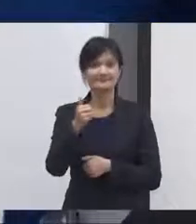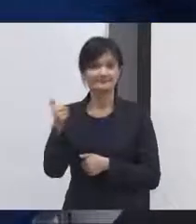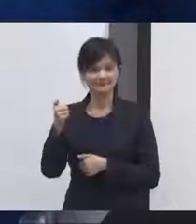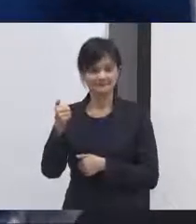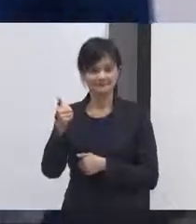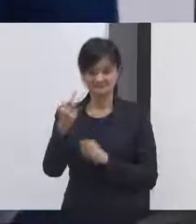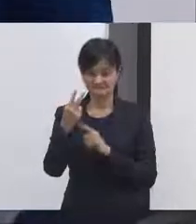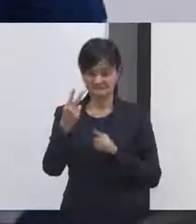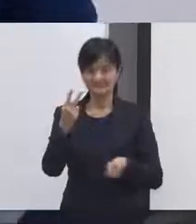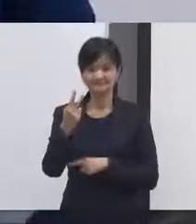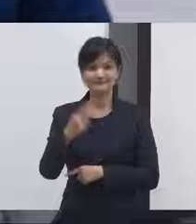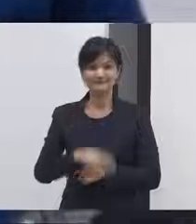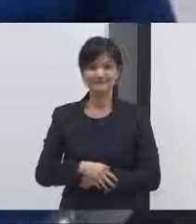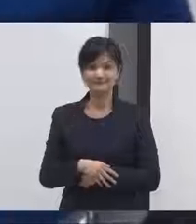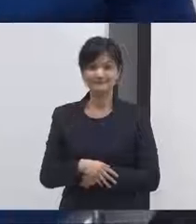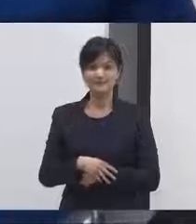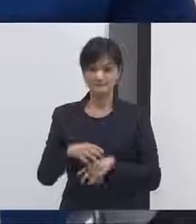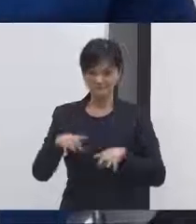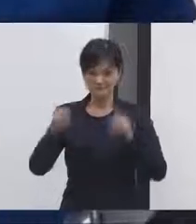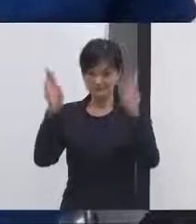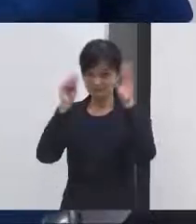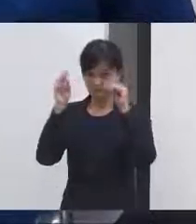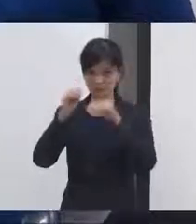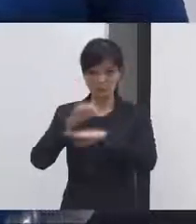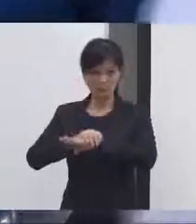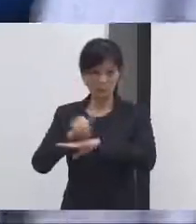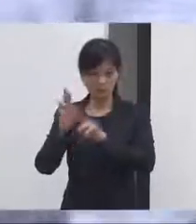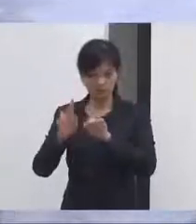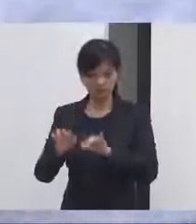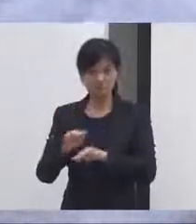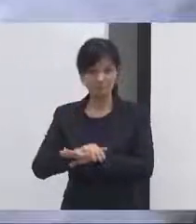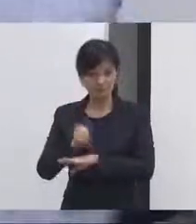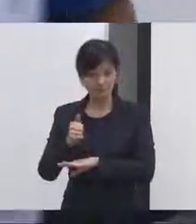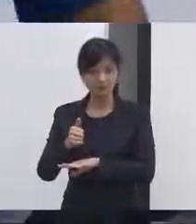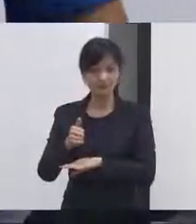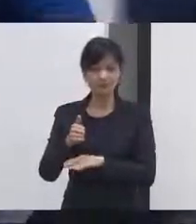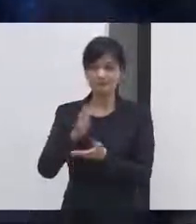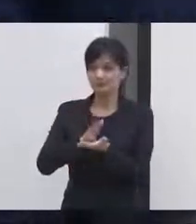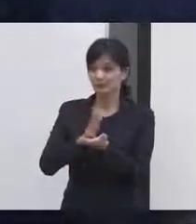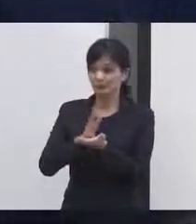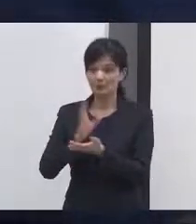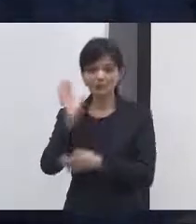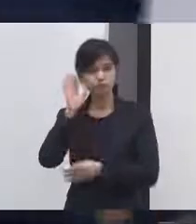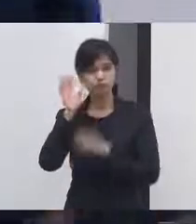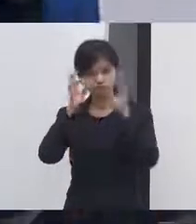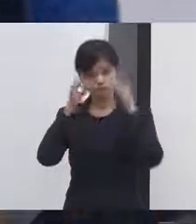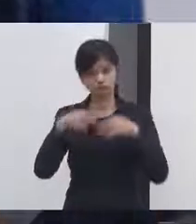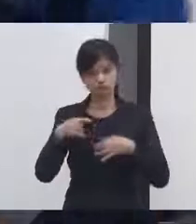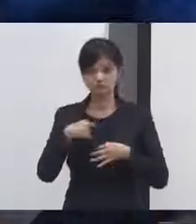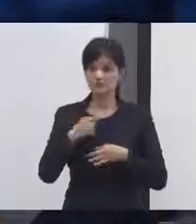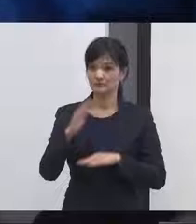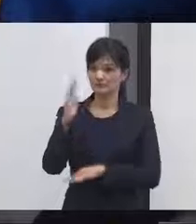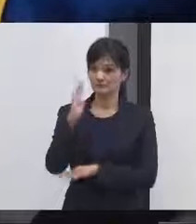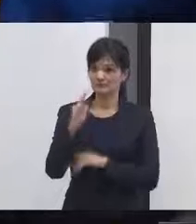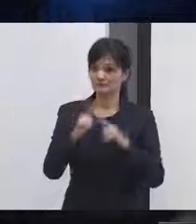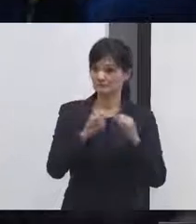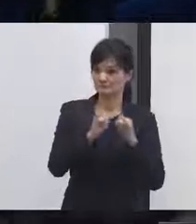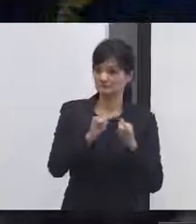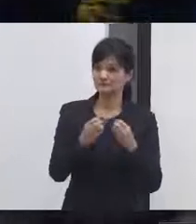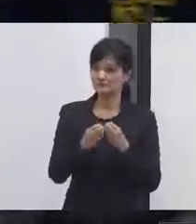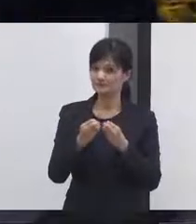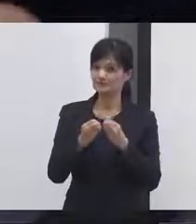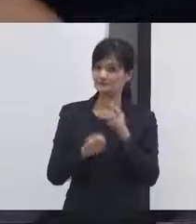从感觉是从资讯人开始，那其实带我们一起反思的很多，就是重新认识政府或反思我们民众要怎么样去看